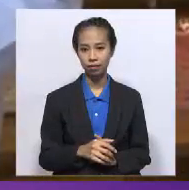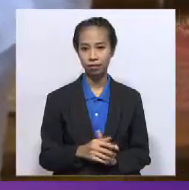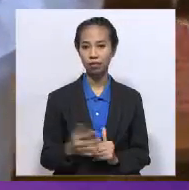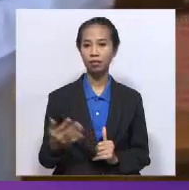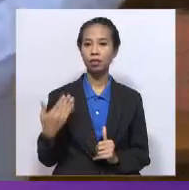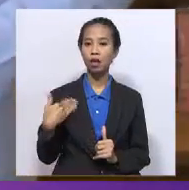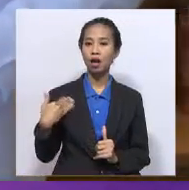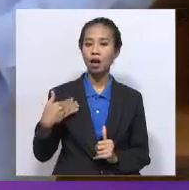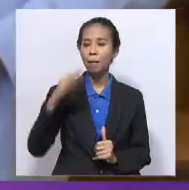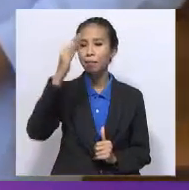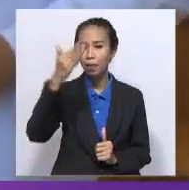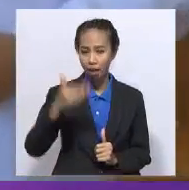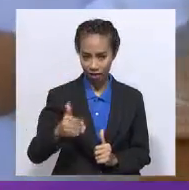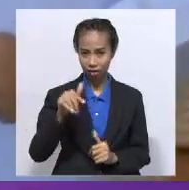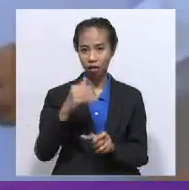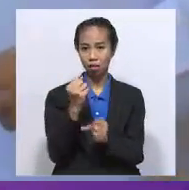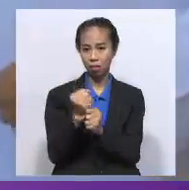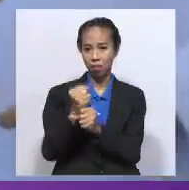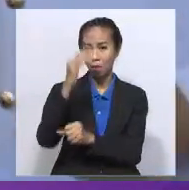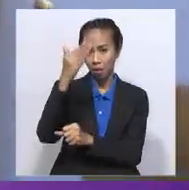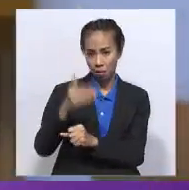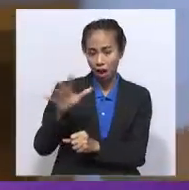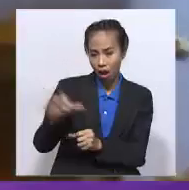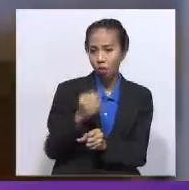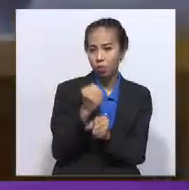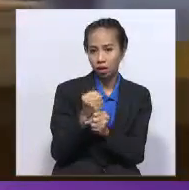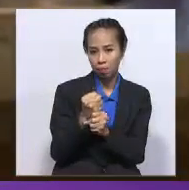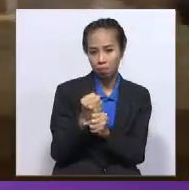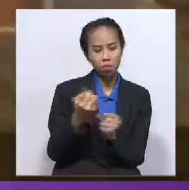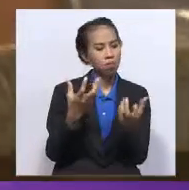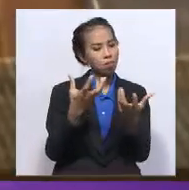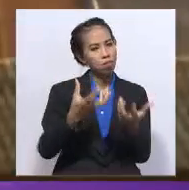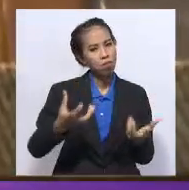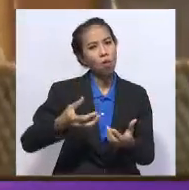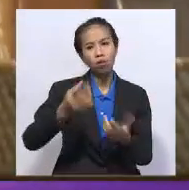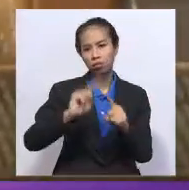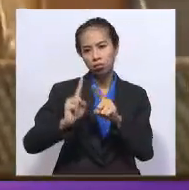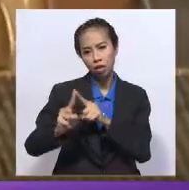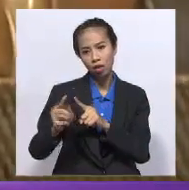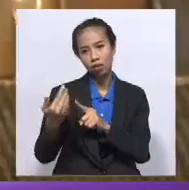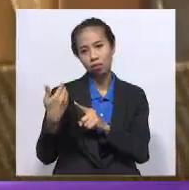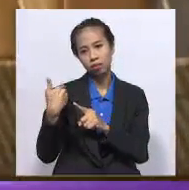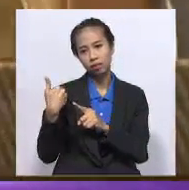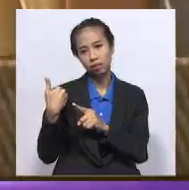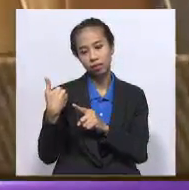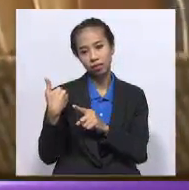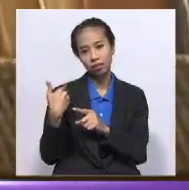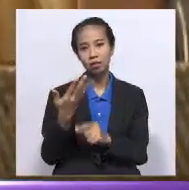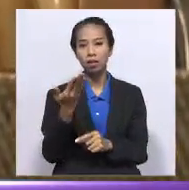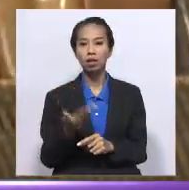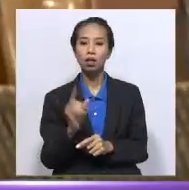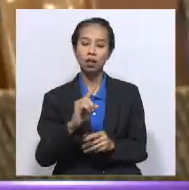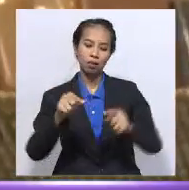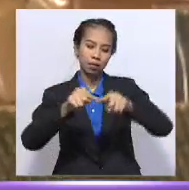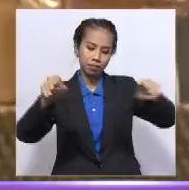ตองตึงค่ะเราจะนำใบตองตึงมาทำเป็นผลิตภัณฑ์ต่างๆมากมายไม่ว่าจะเป็นเคสนะคะที่ใส่เ